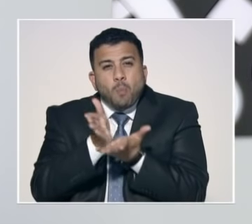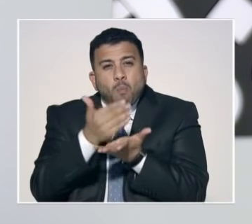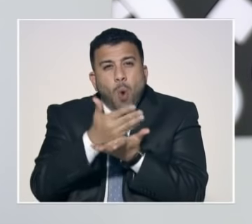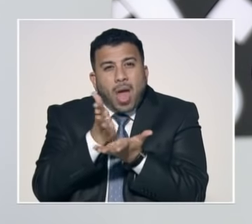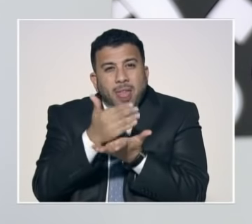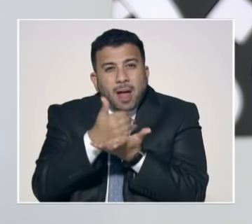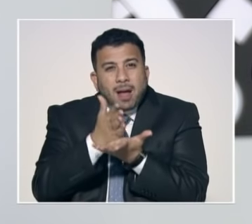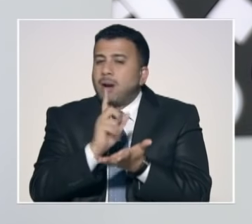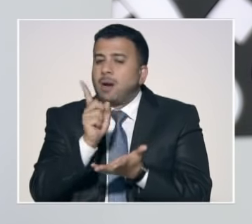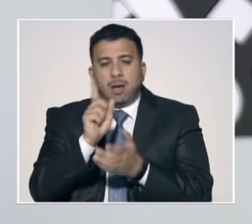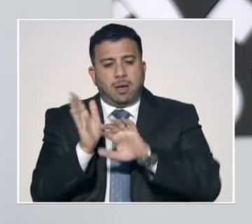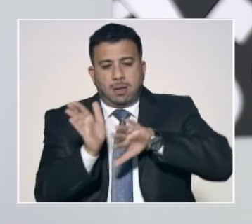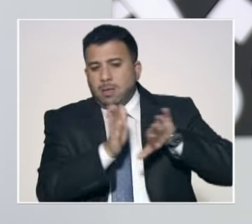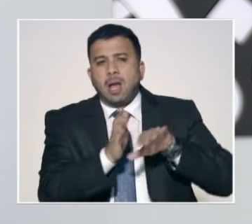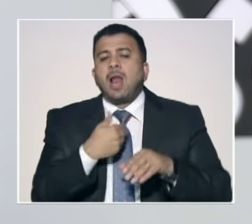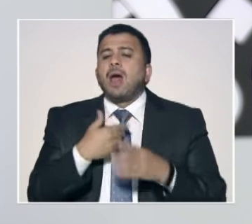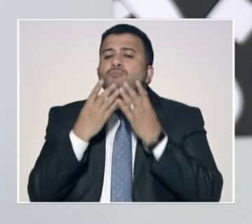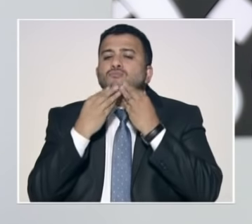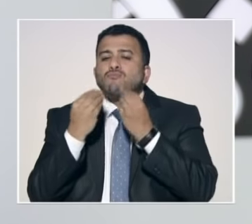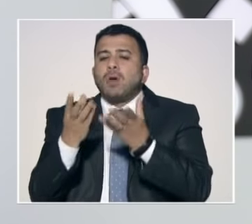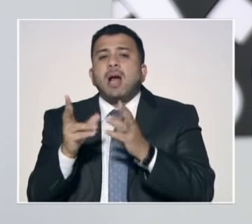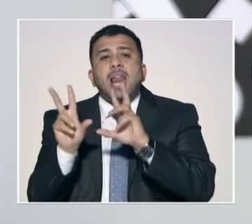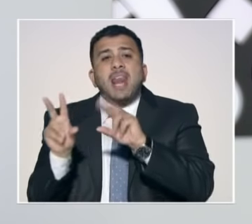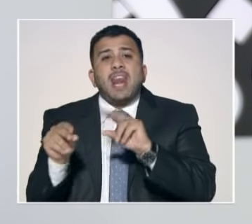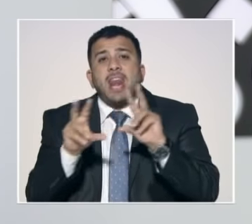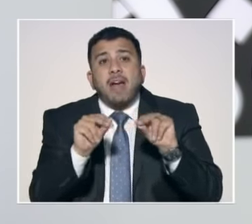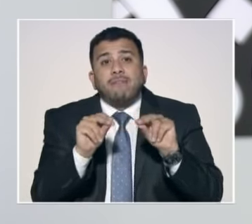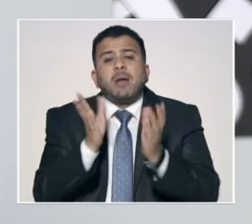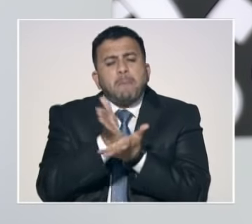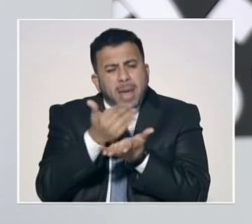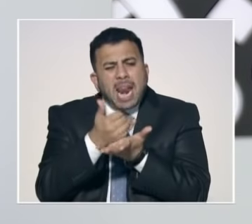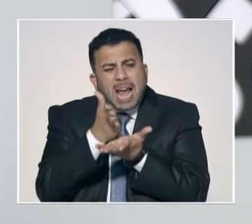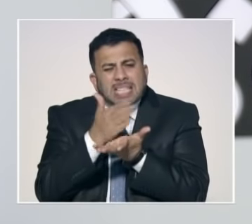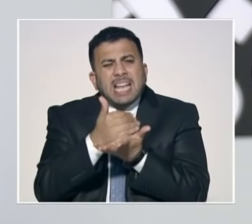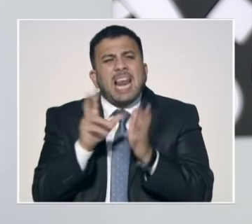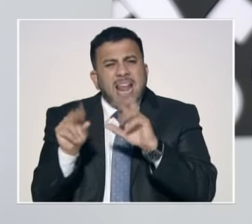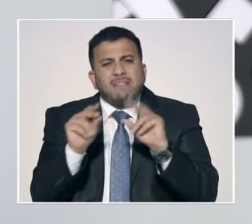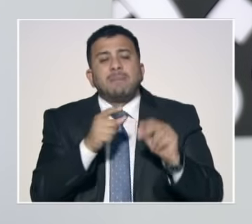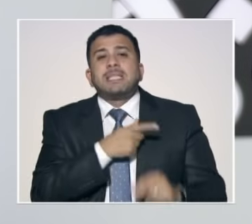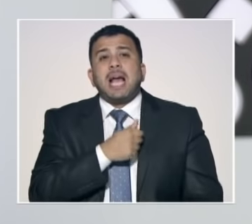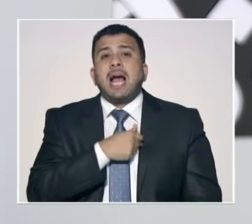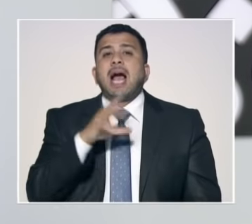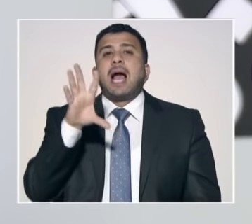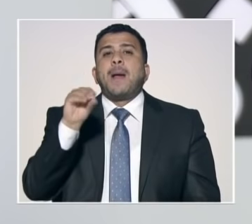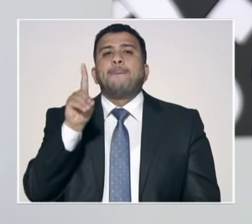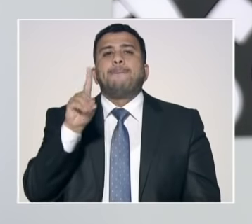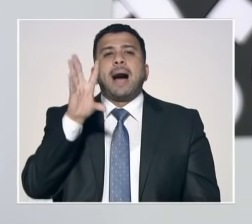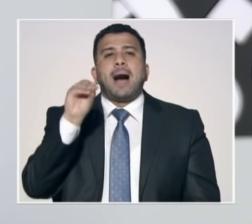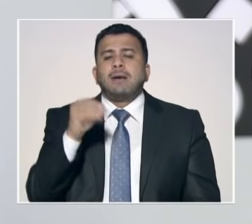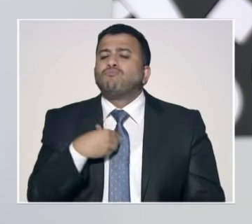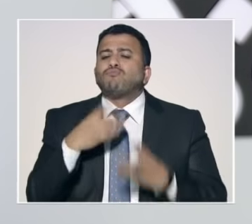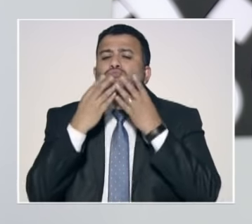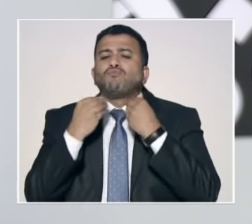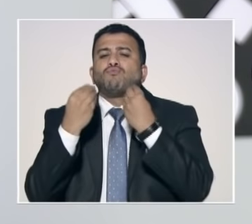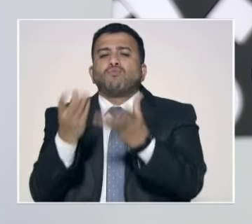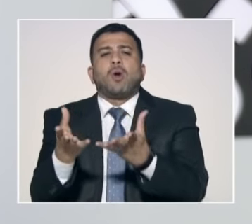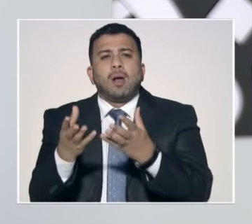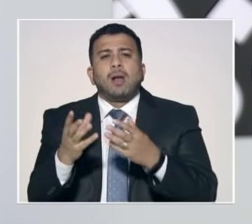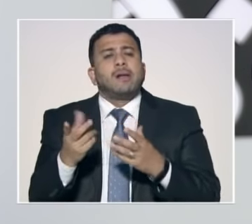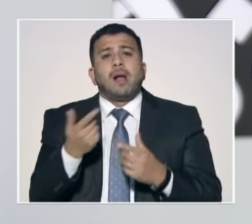الأنثيين كقسمة الميراث، وهذه تسمى هبة في الحياة، تسمى هبة في الحياة. فإذا قبضها الوارث أو